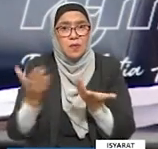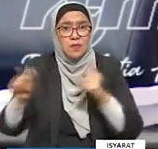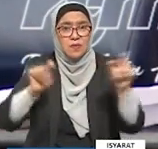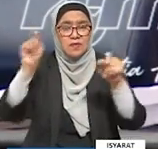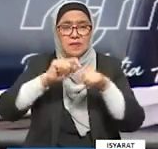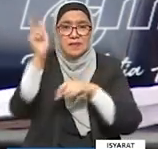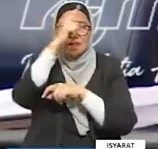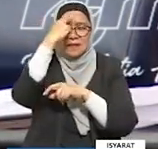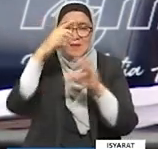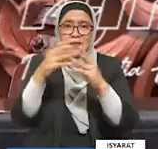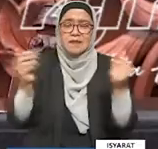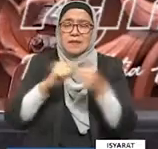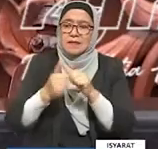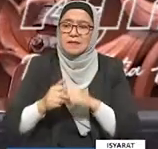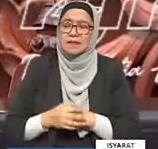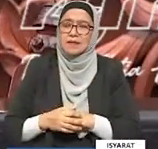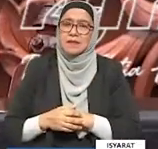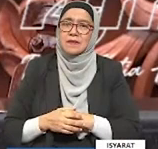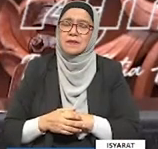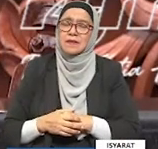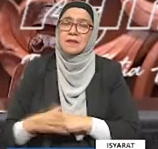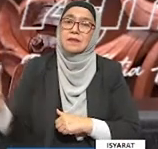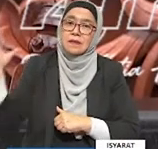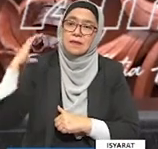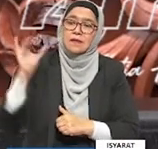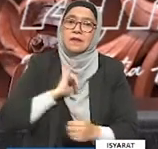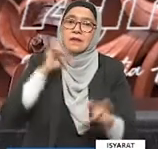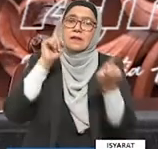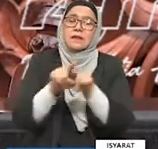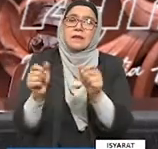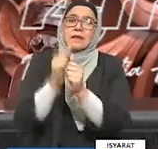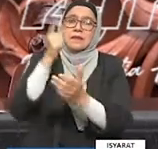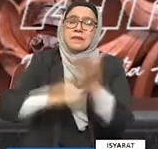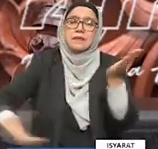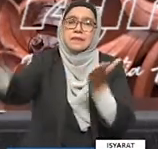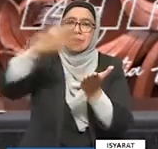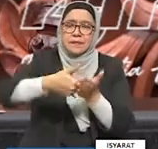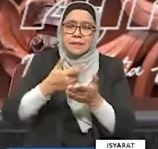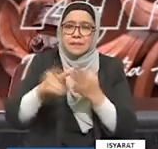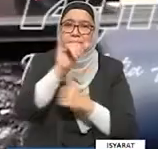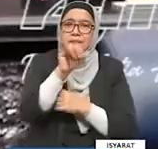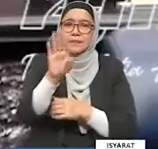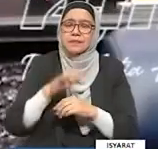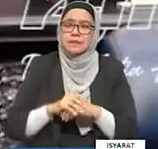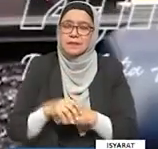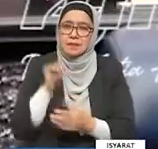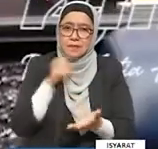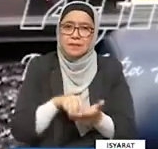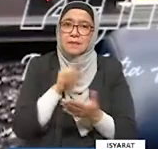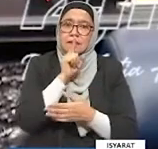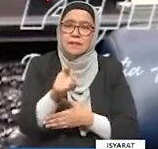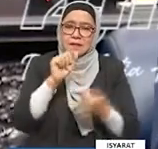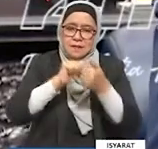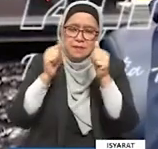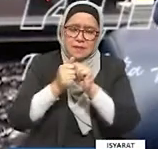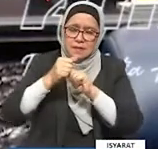ini? Tuan-tuan Yang Dipertua, saya setuju dengan apa yang diutarakan oleh Yang Berhormat. Ini merupakan satu masalah yang